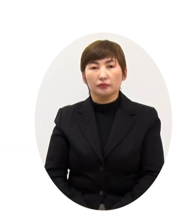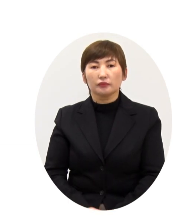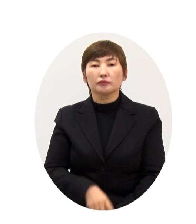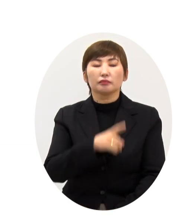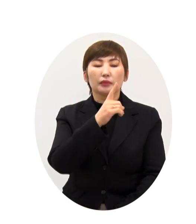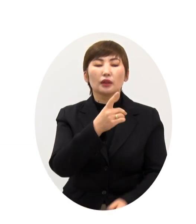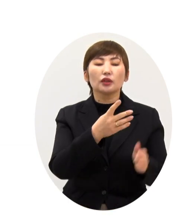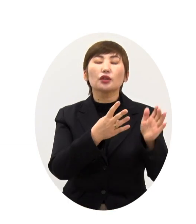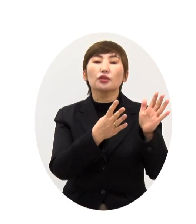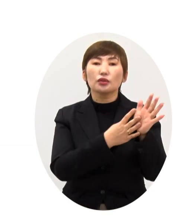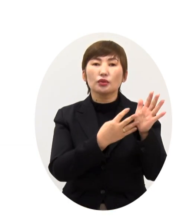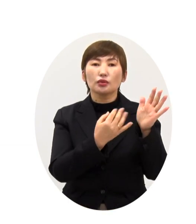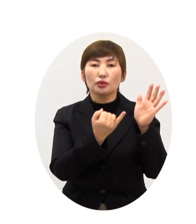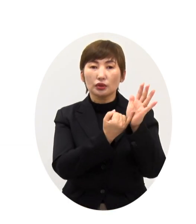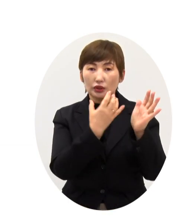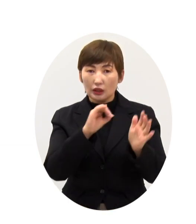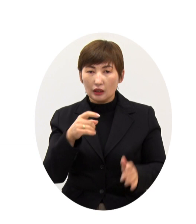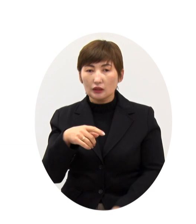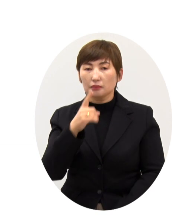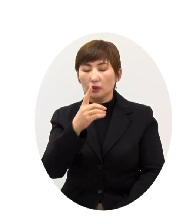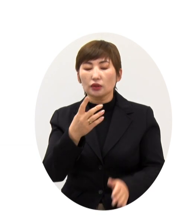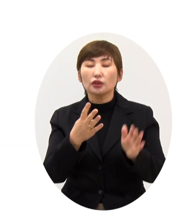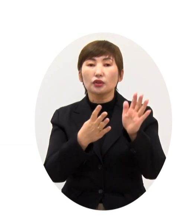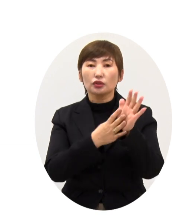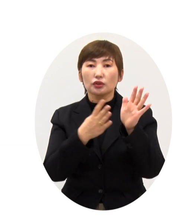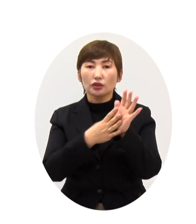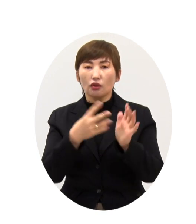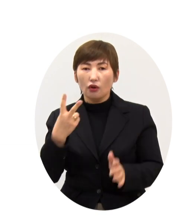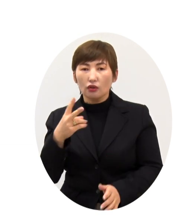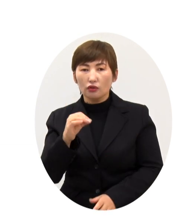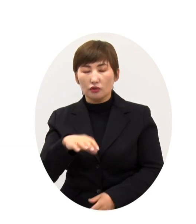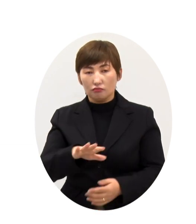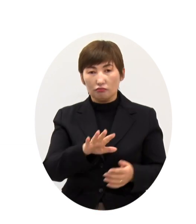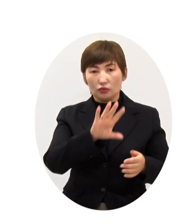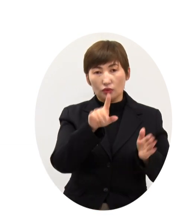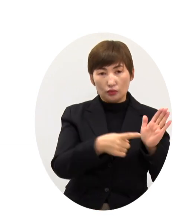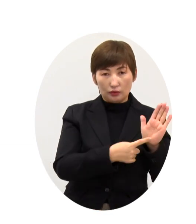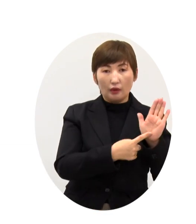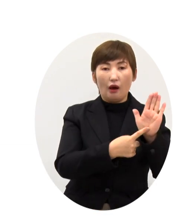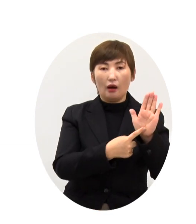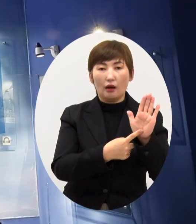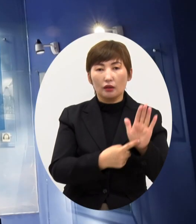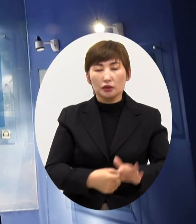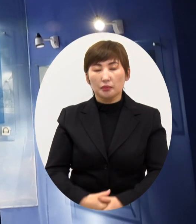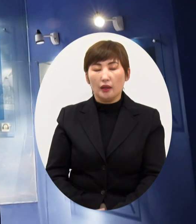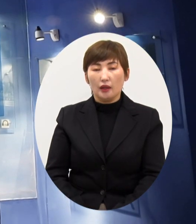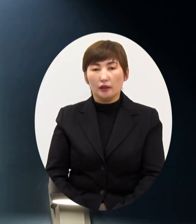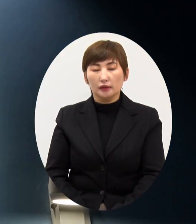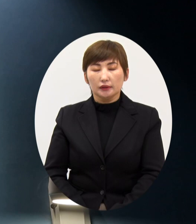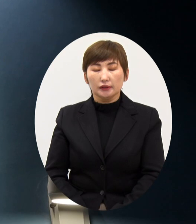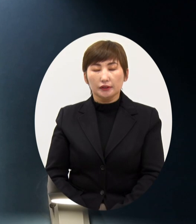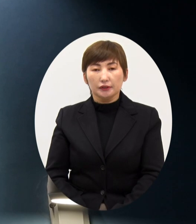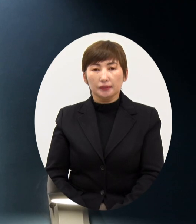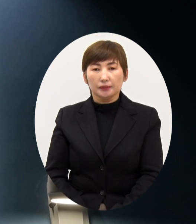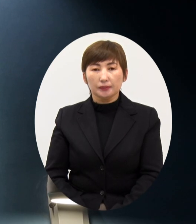За 1960-1992 оны Бүгд найрамдах Монгол Ард Улсын төрийн сүлдийг за мөн музейгээс үзүүлж